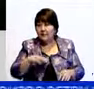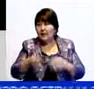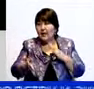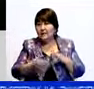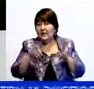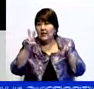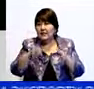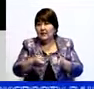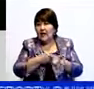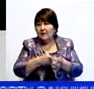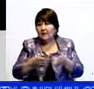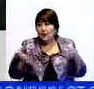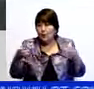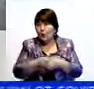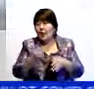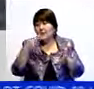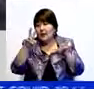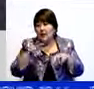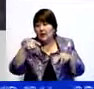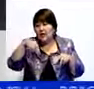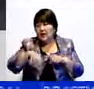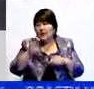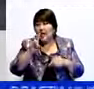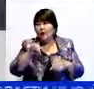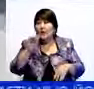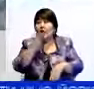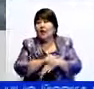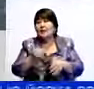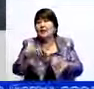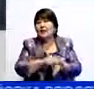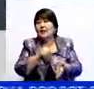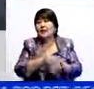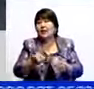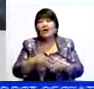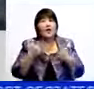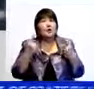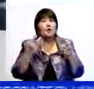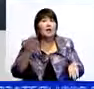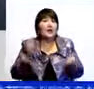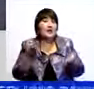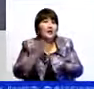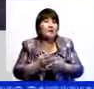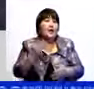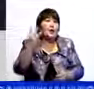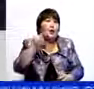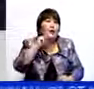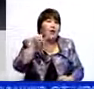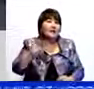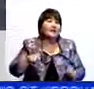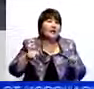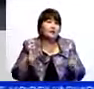вызвана следственно-оперативная группа. При досмотре в салоне были обнаружены наркотические вещества в особо крупном размере. Трое